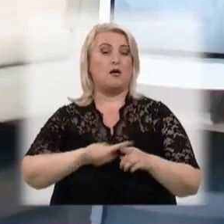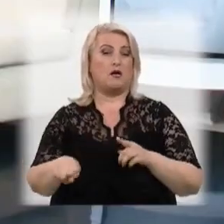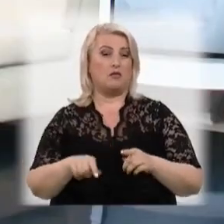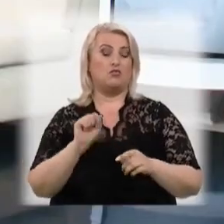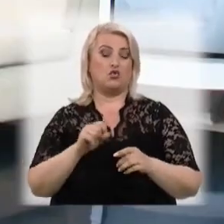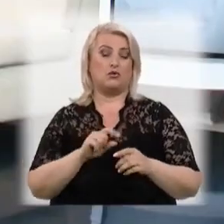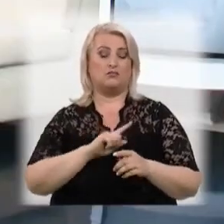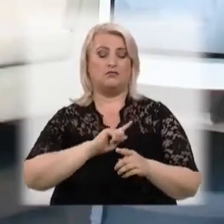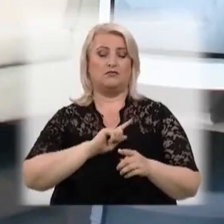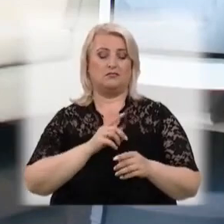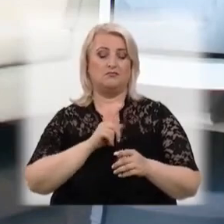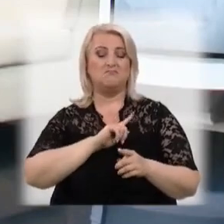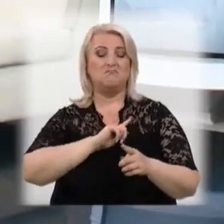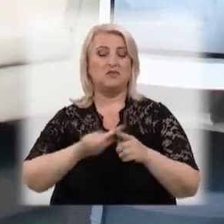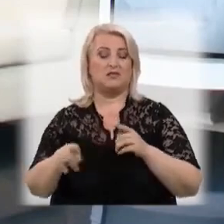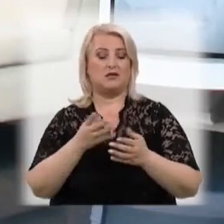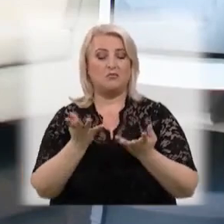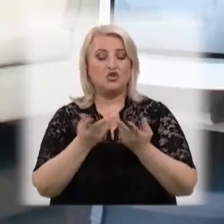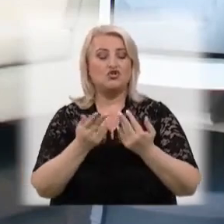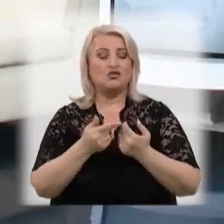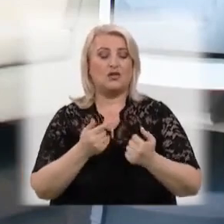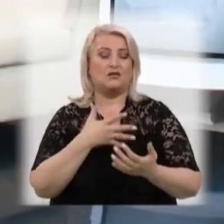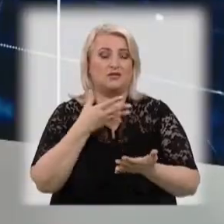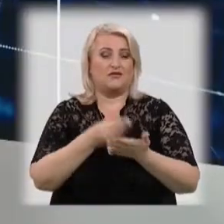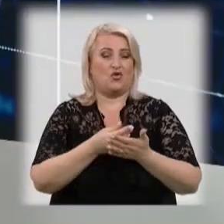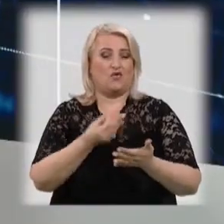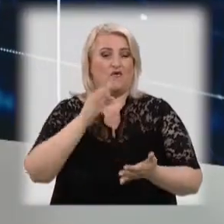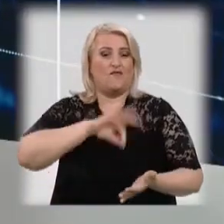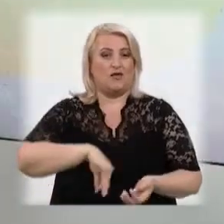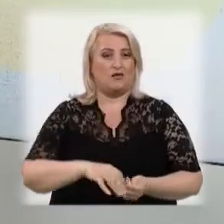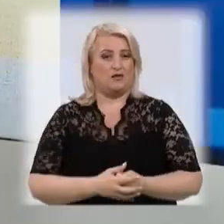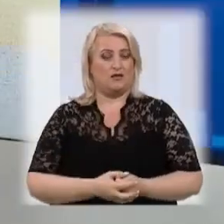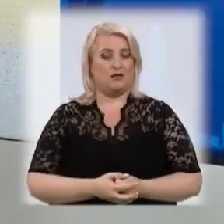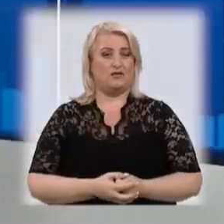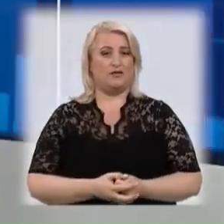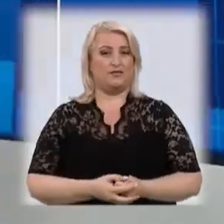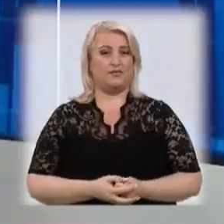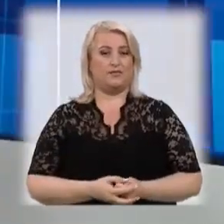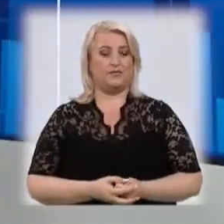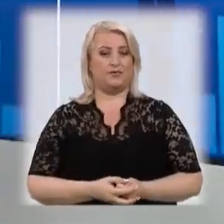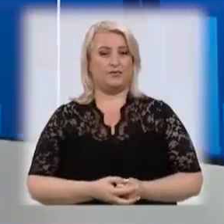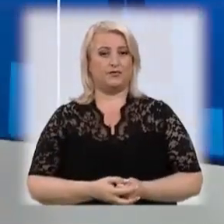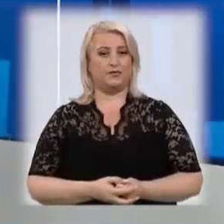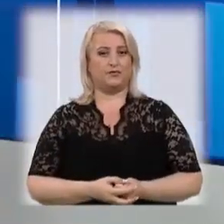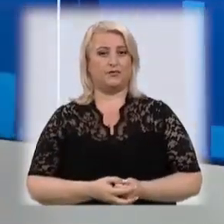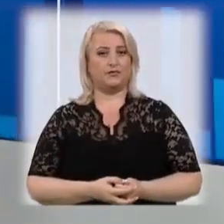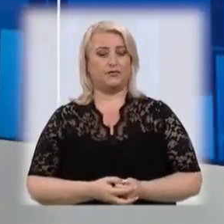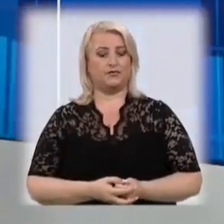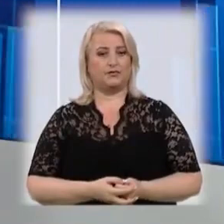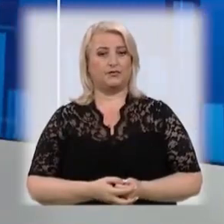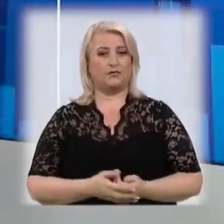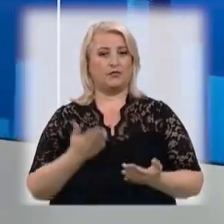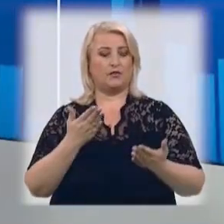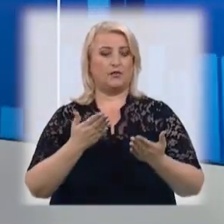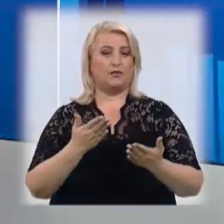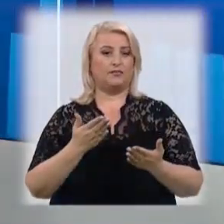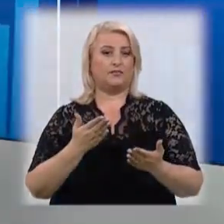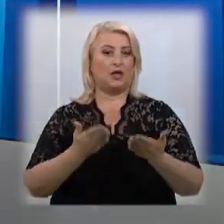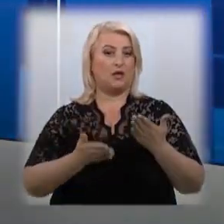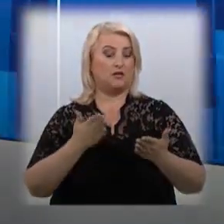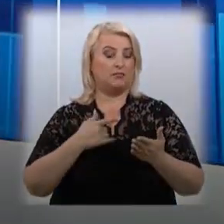numără mai repede ce am acestor investiții trebuie să cu Dacă ar fi să facem trasabilitatea la ceea ce am vorbit